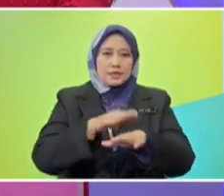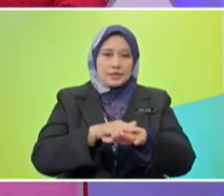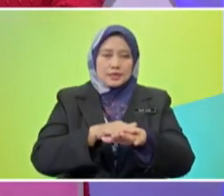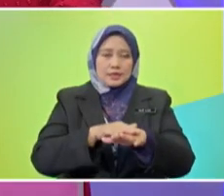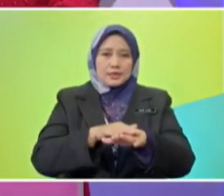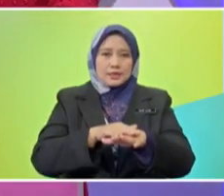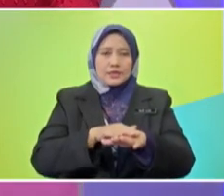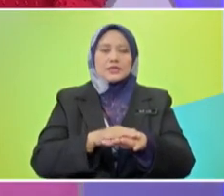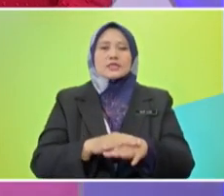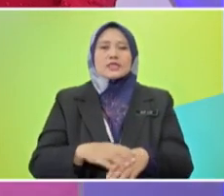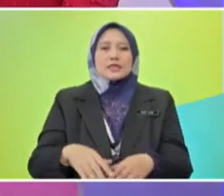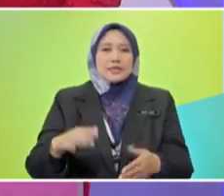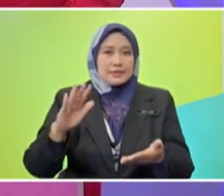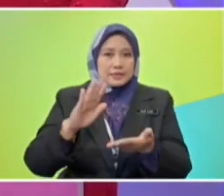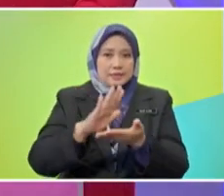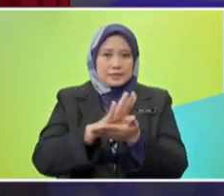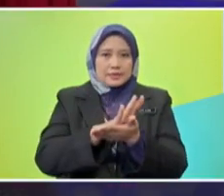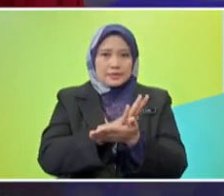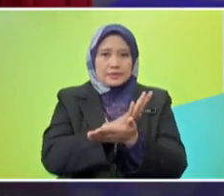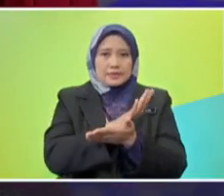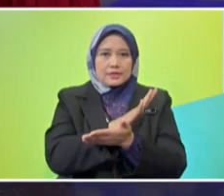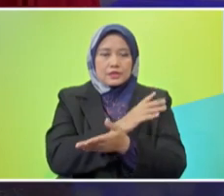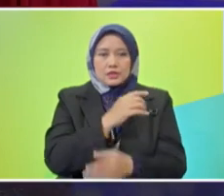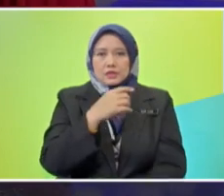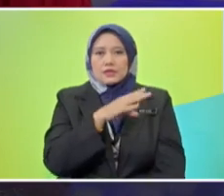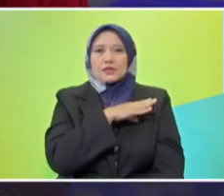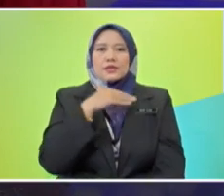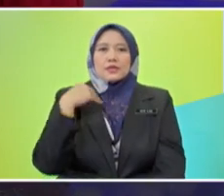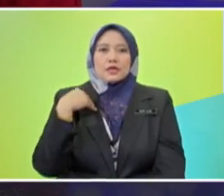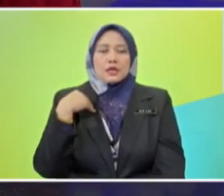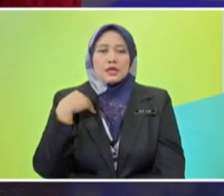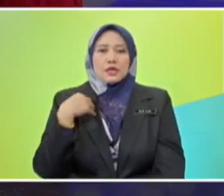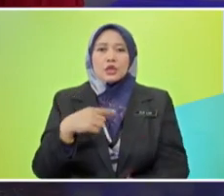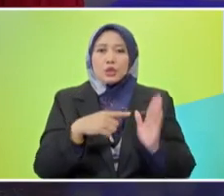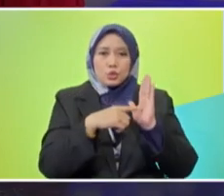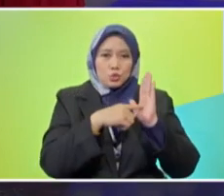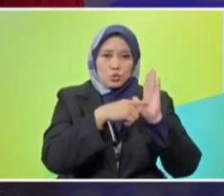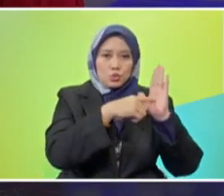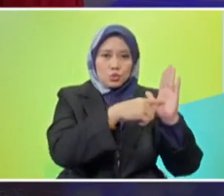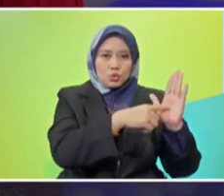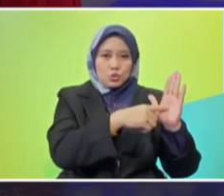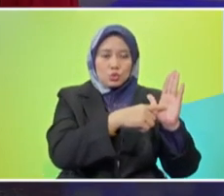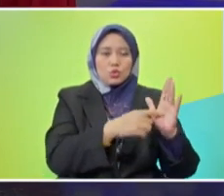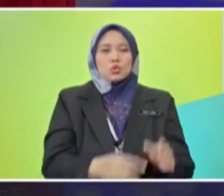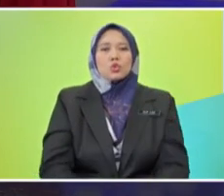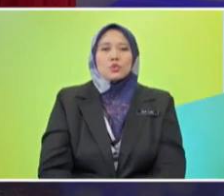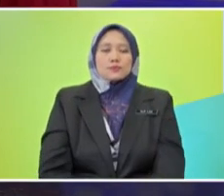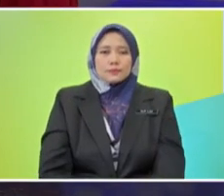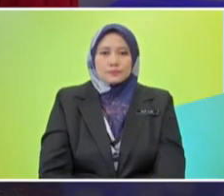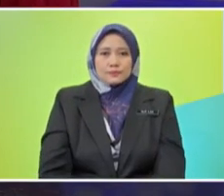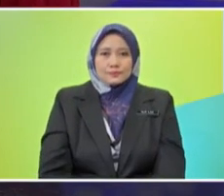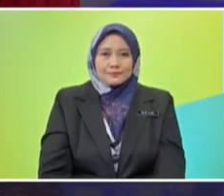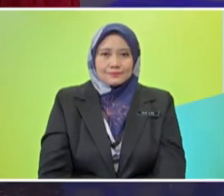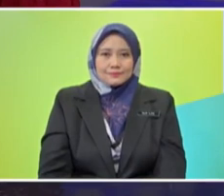Alisha. Betul. Abang Fizi tak pernah tengok lagi. Abang tak pernah tengok tulisan Alisha ni. Mahu melihat tulisan Alisha. Jadi tolong tulis dengan cantik